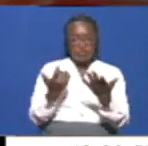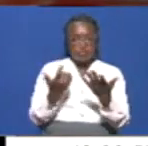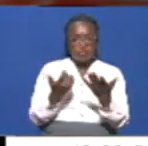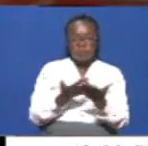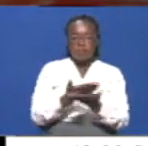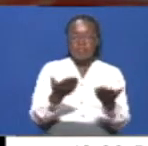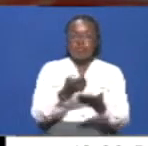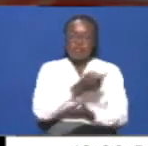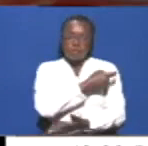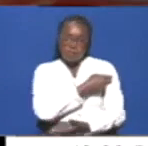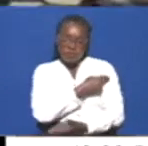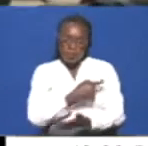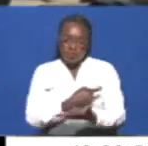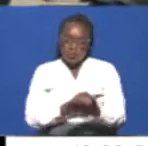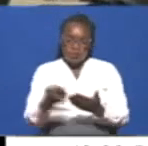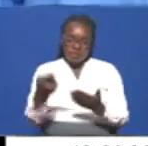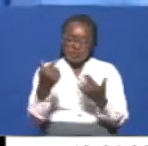ikiendelea kwa muda wa wiki moja.